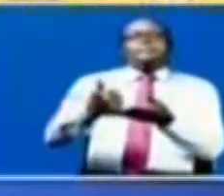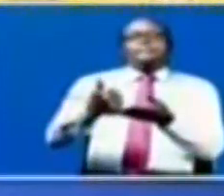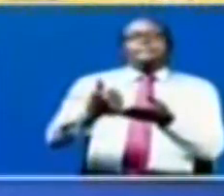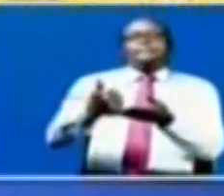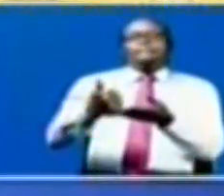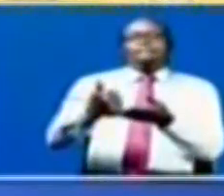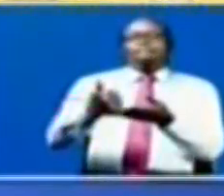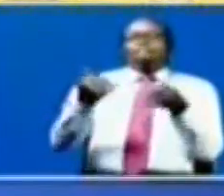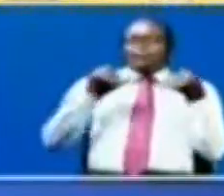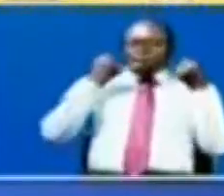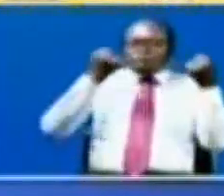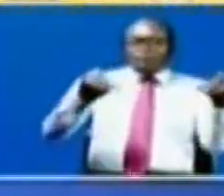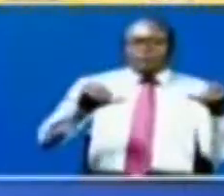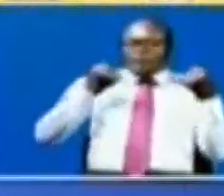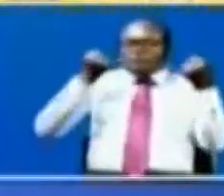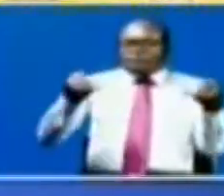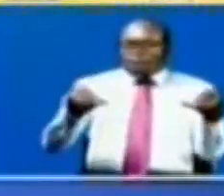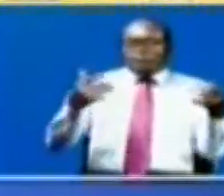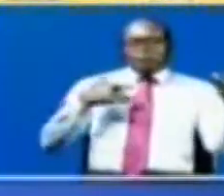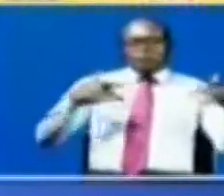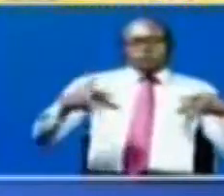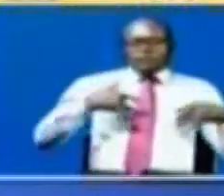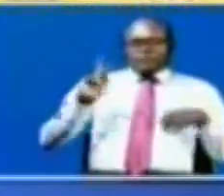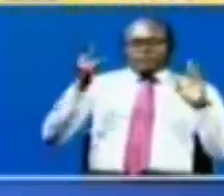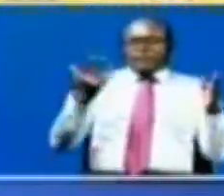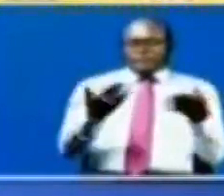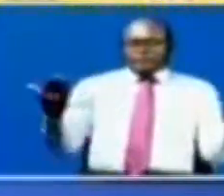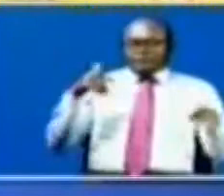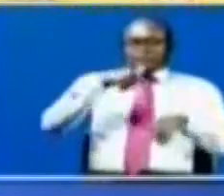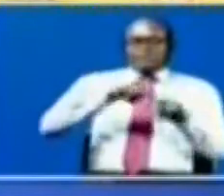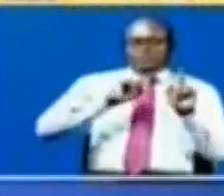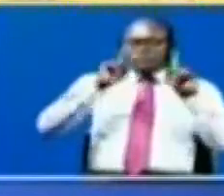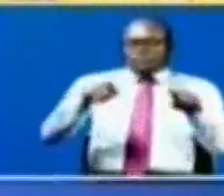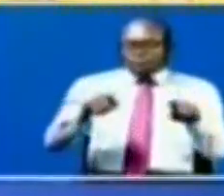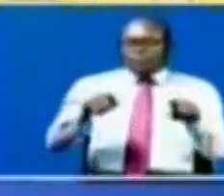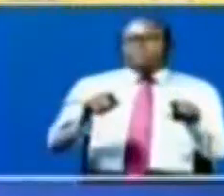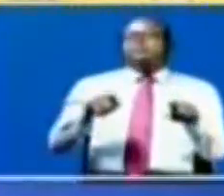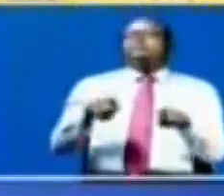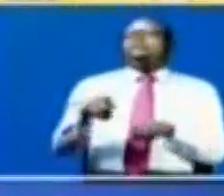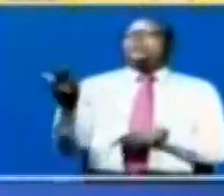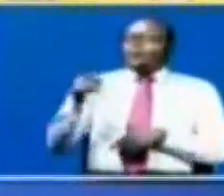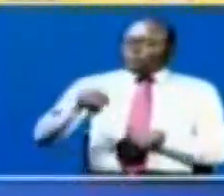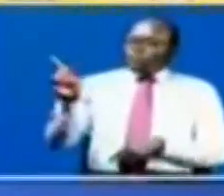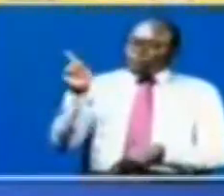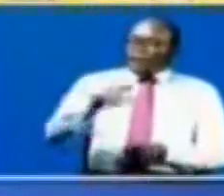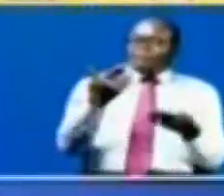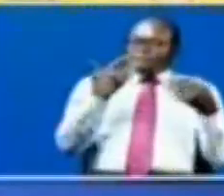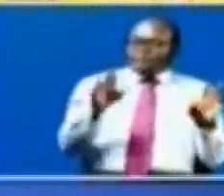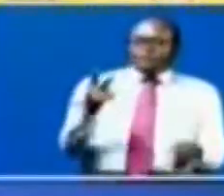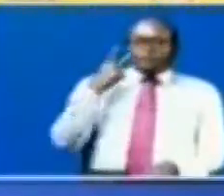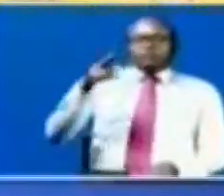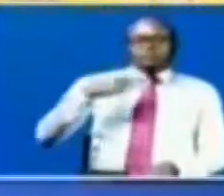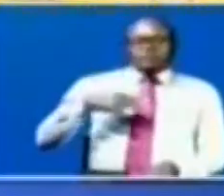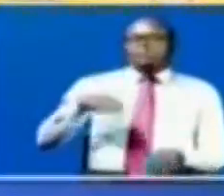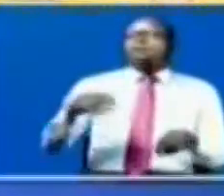kuenesa information ama kuhusu bidhaa za Kenya. Na uliona wakati tulitembelea katika pavilion ya Kenya ambapo nyinyi mlikuja, mliona watu